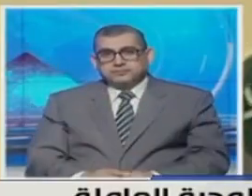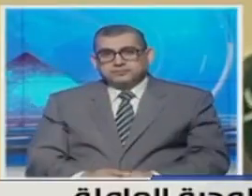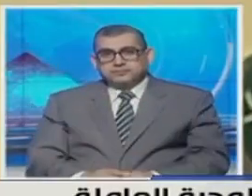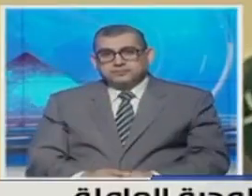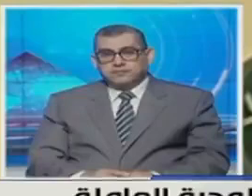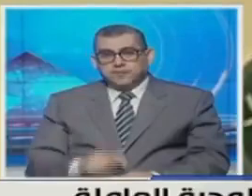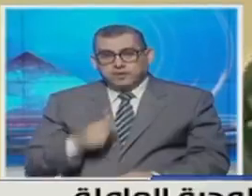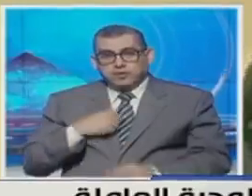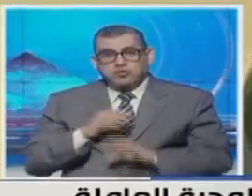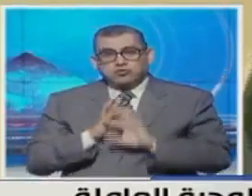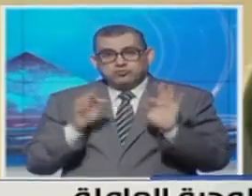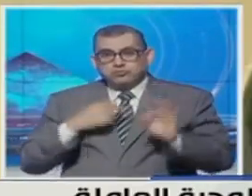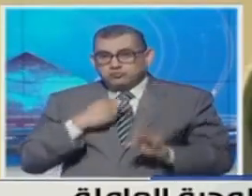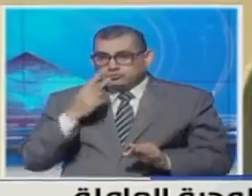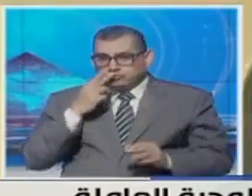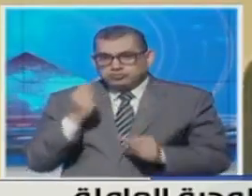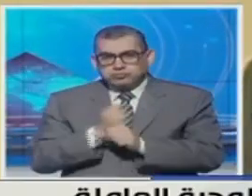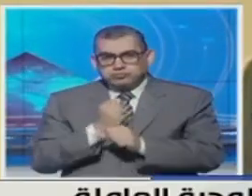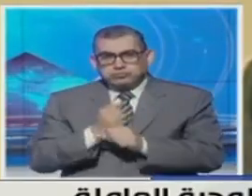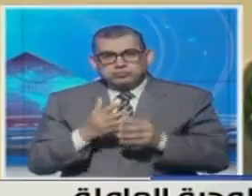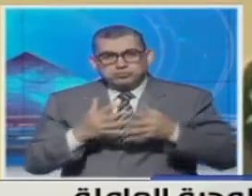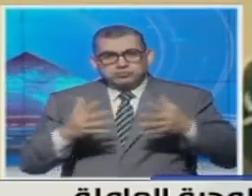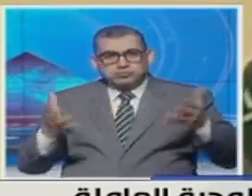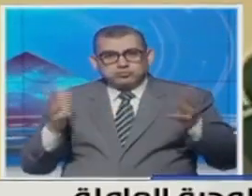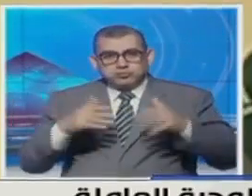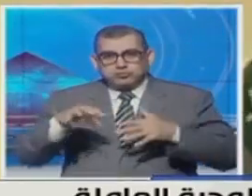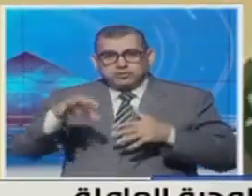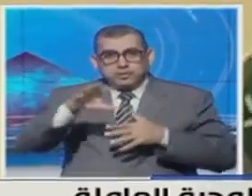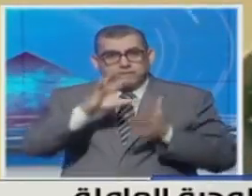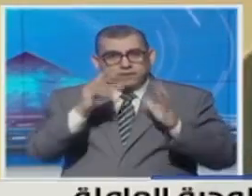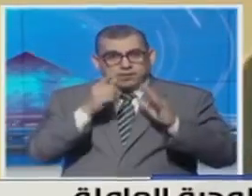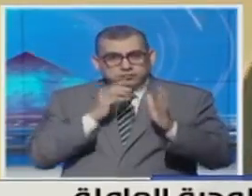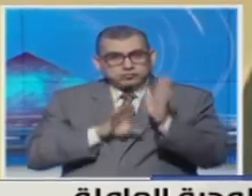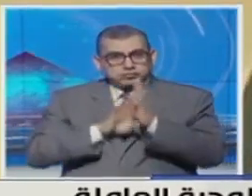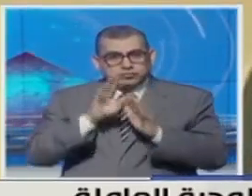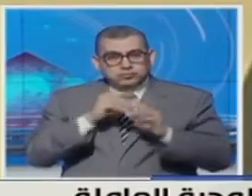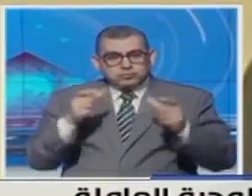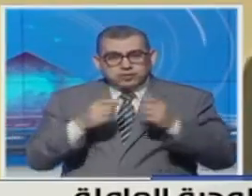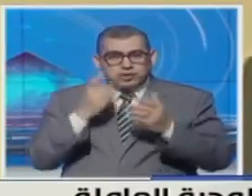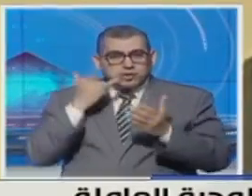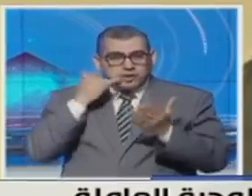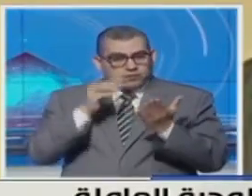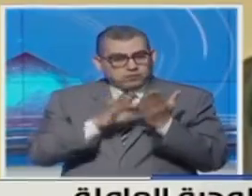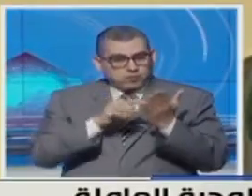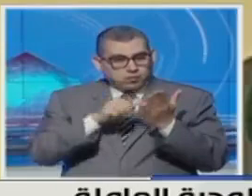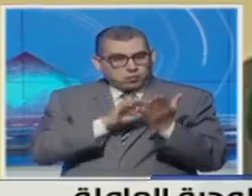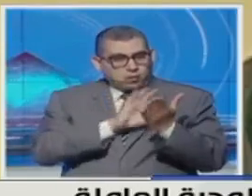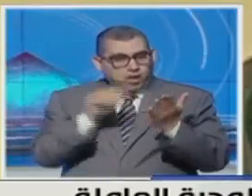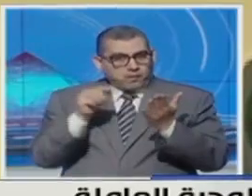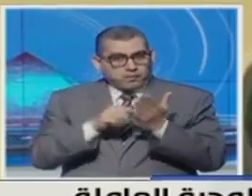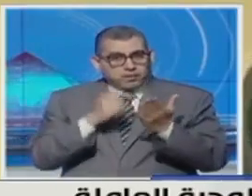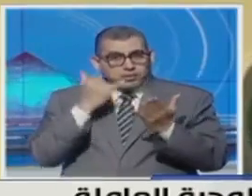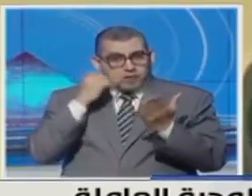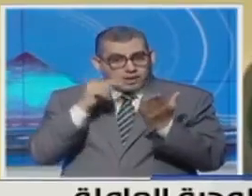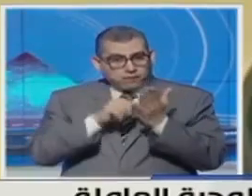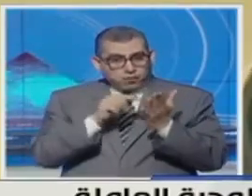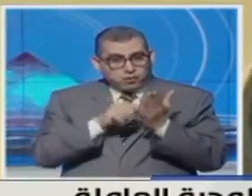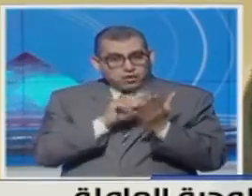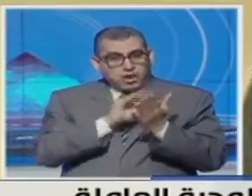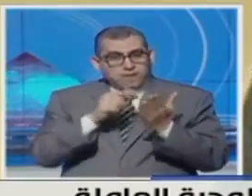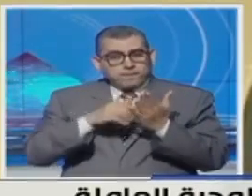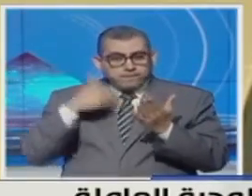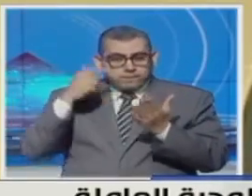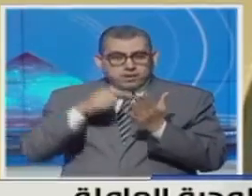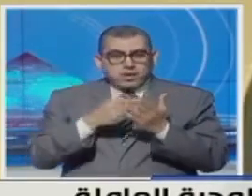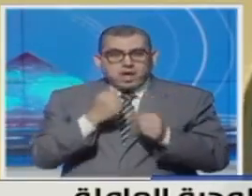قد أصبحنا نرى استخداما موسعا في الدول المتقدمة للميتافيرس على الهاتف المحمول، وهذا يعني أن الهواتف المحمولة ستكون